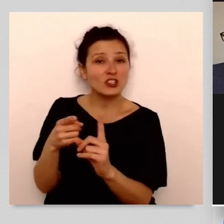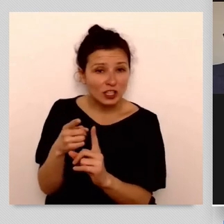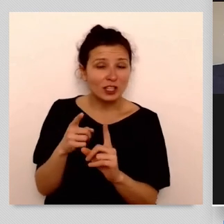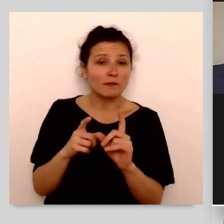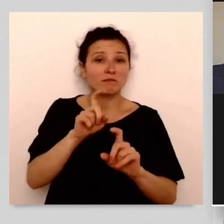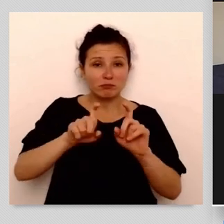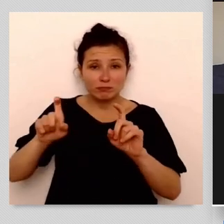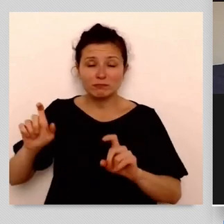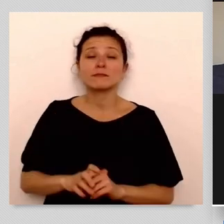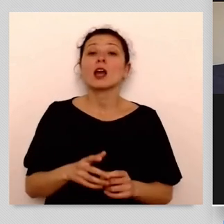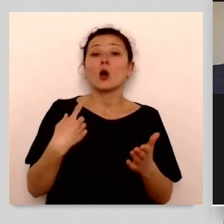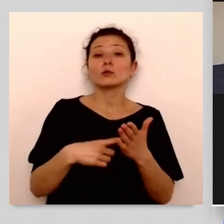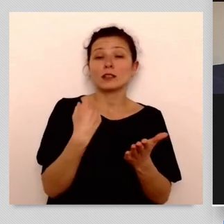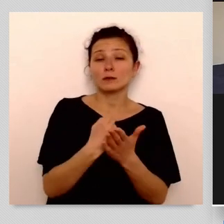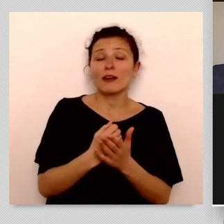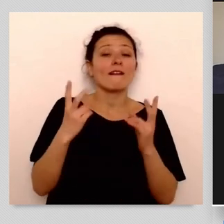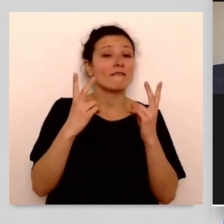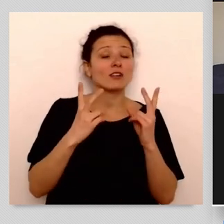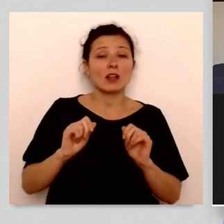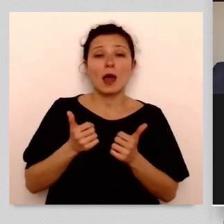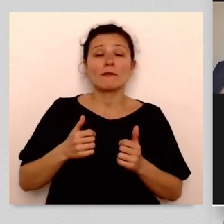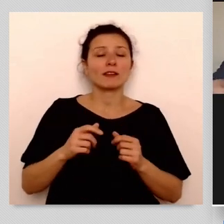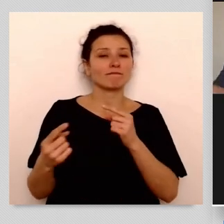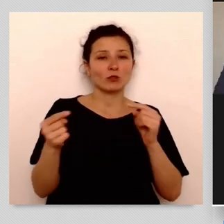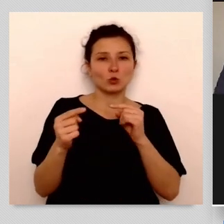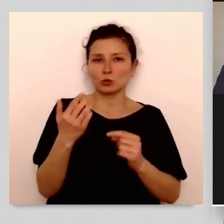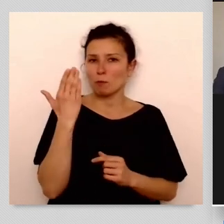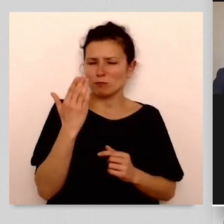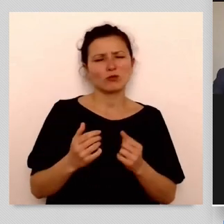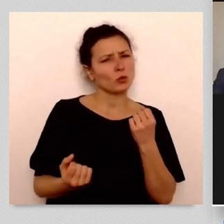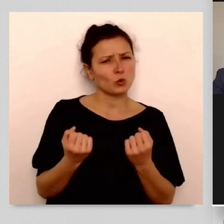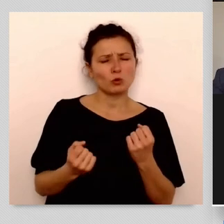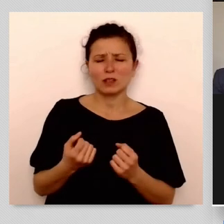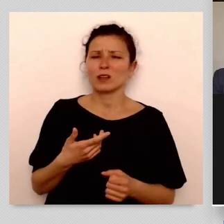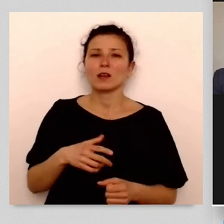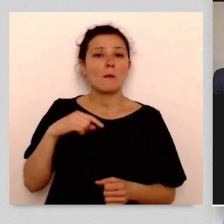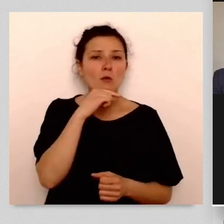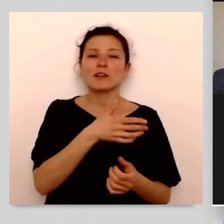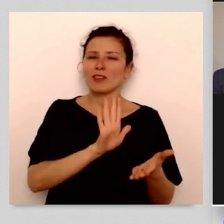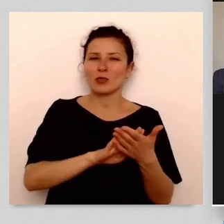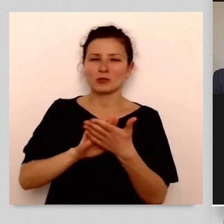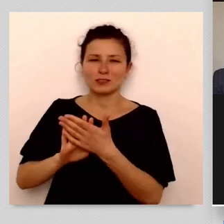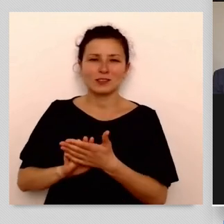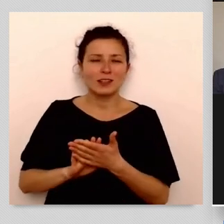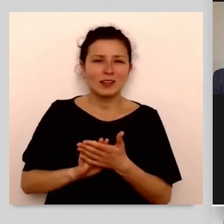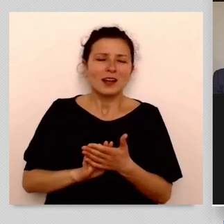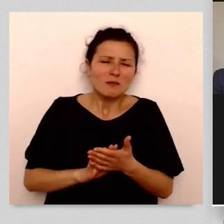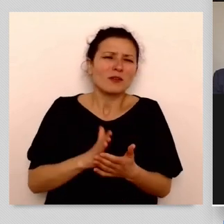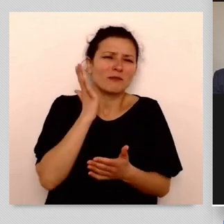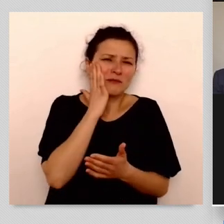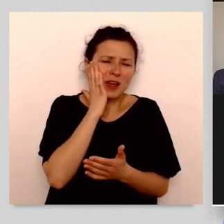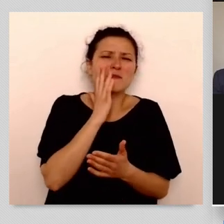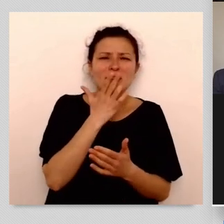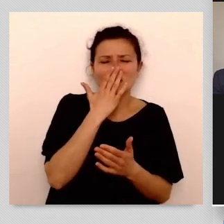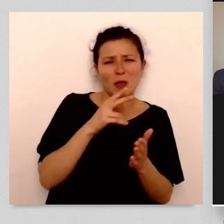ostatnia już rzecz. Ważne, abyśmy w tej debacie publicznej, trudnej, potrafili docenić też przy wszystkich brakach, które dziś w Polsce